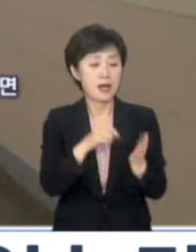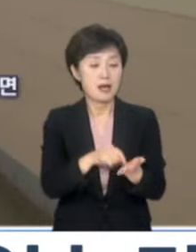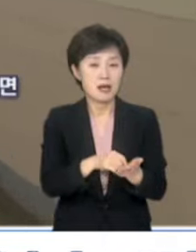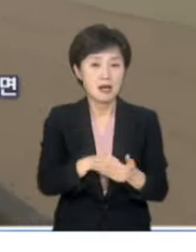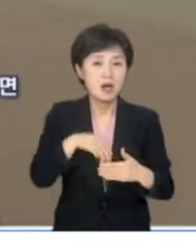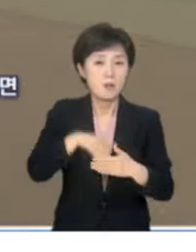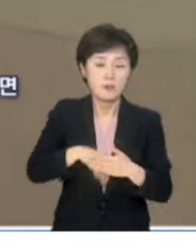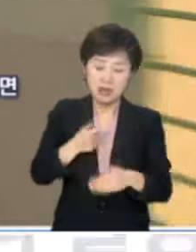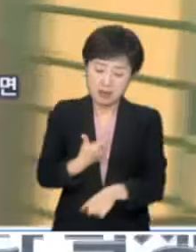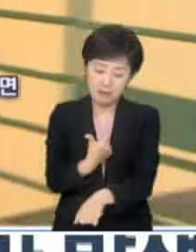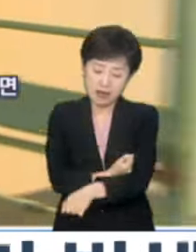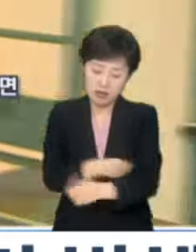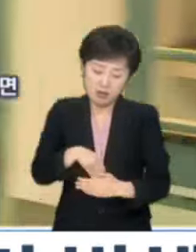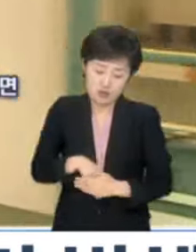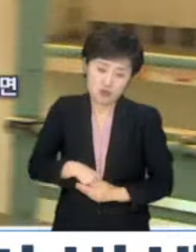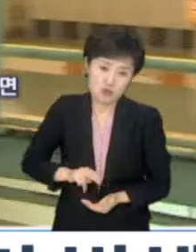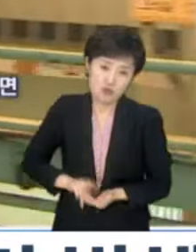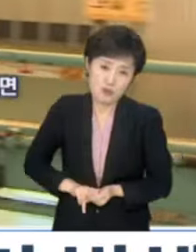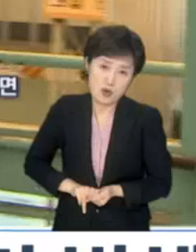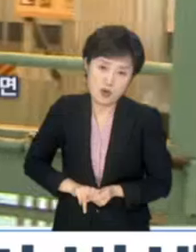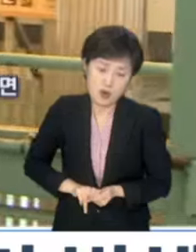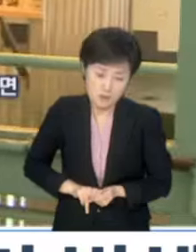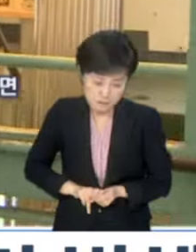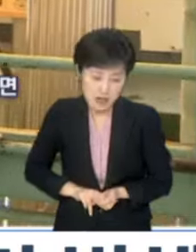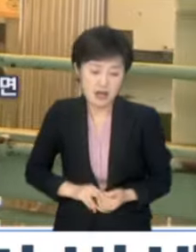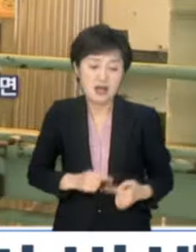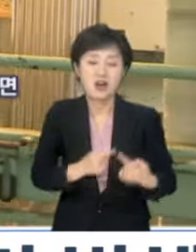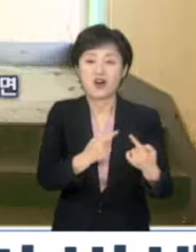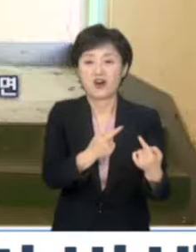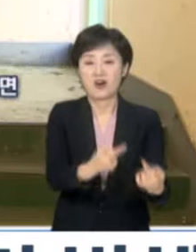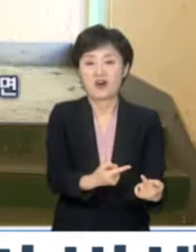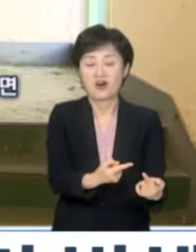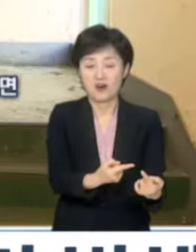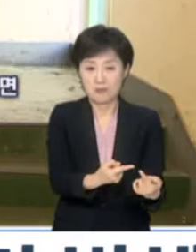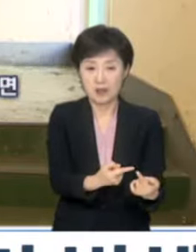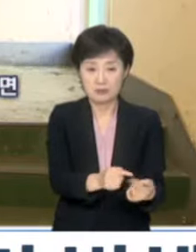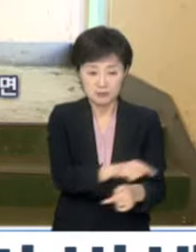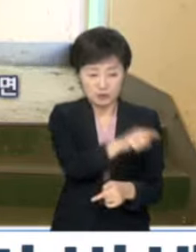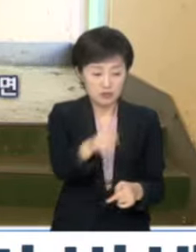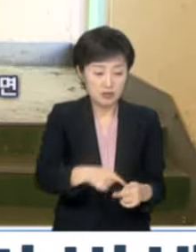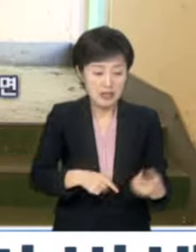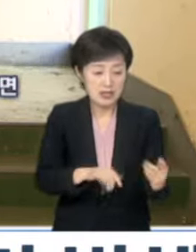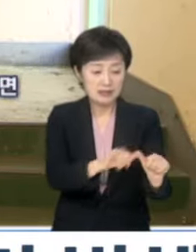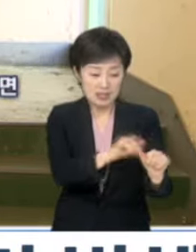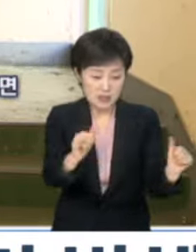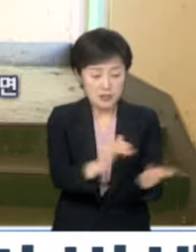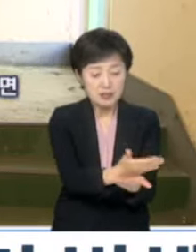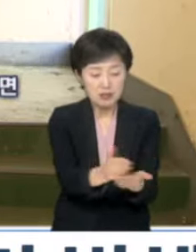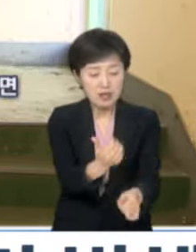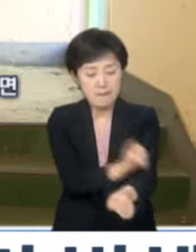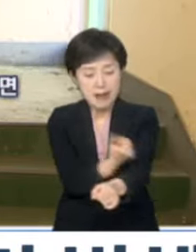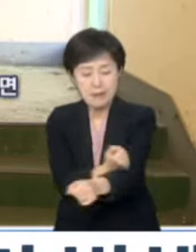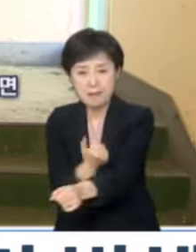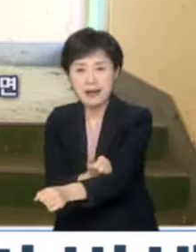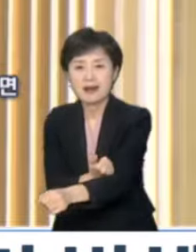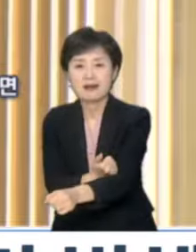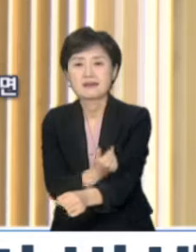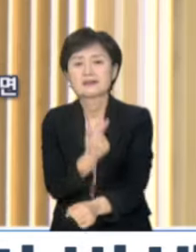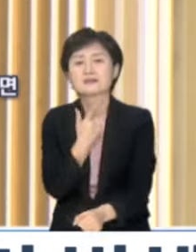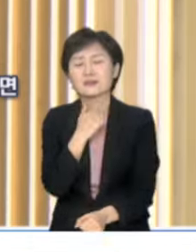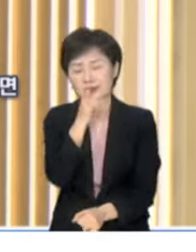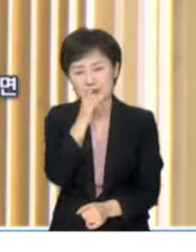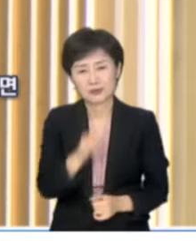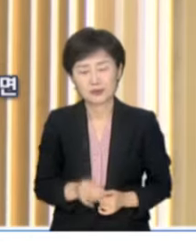내부에 사실 마약류를 숨겨서 들어왔고 예. 그 마약류를 이제 동료 수감자들 5명에서 나눠서 투약한 예. 사건이 큰